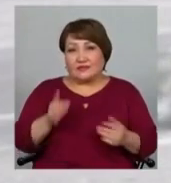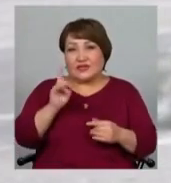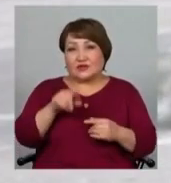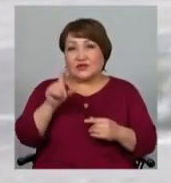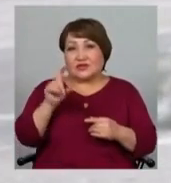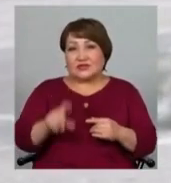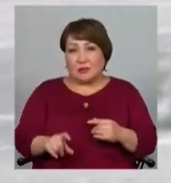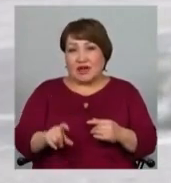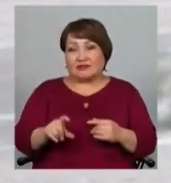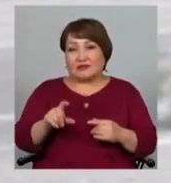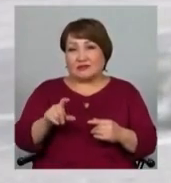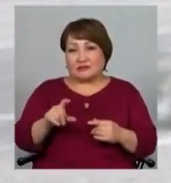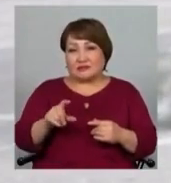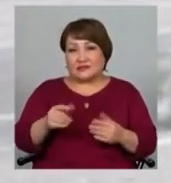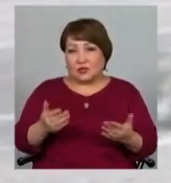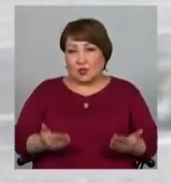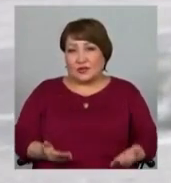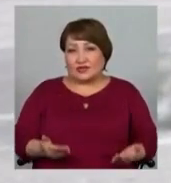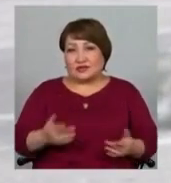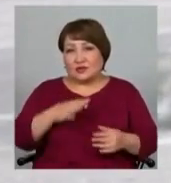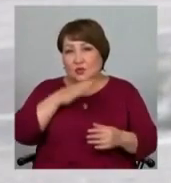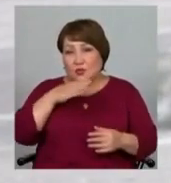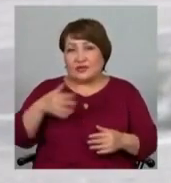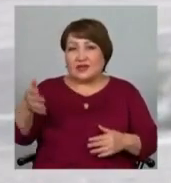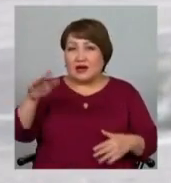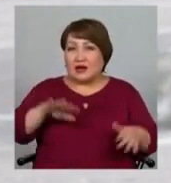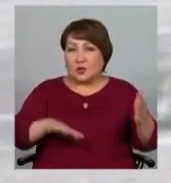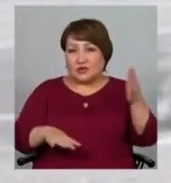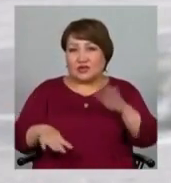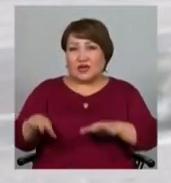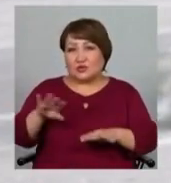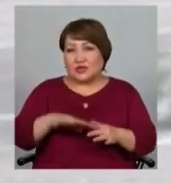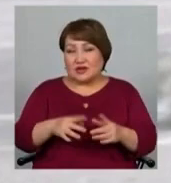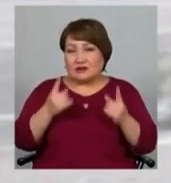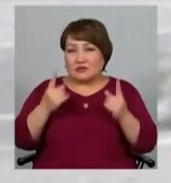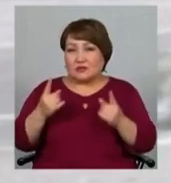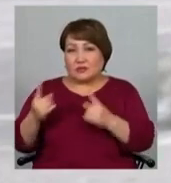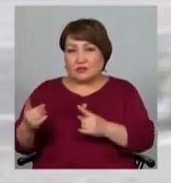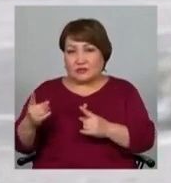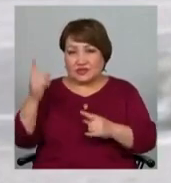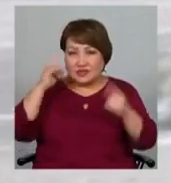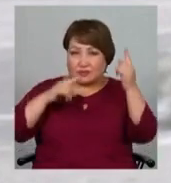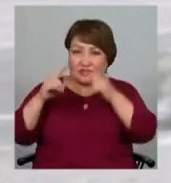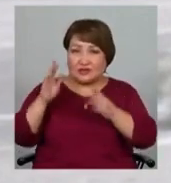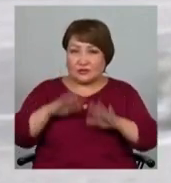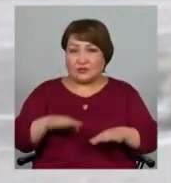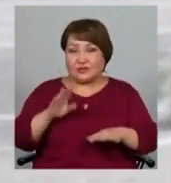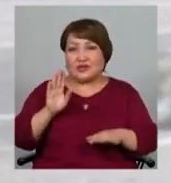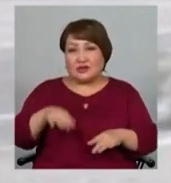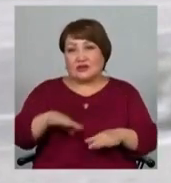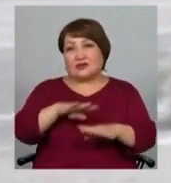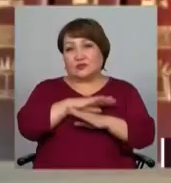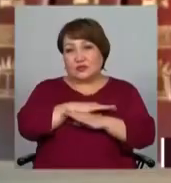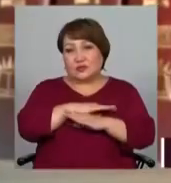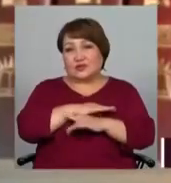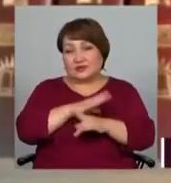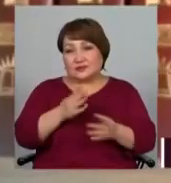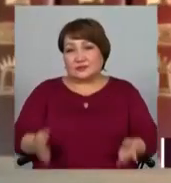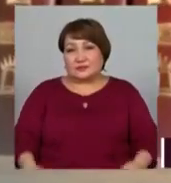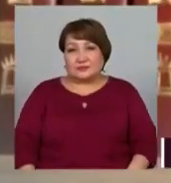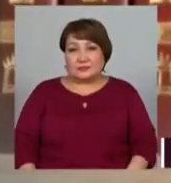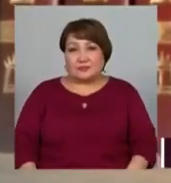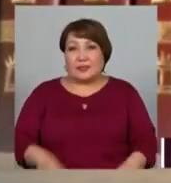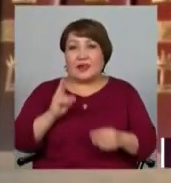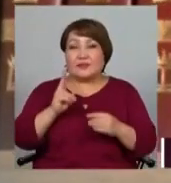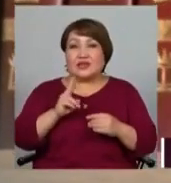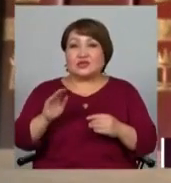азаматтық өмірінде көп таудай шығармалар қалдырып, о дүниеге аттанды да кетті. Жатқан жерің жайлы болсын. Қабдеш